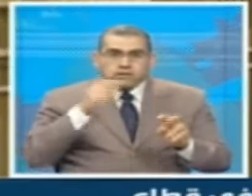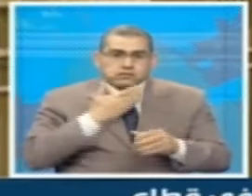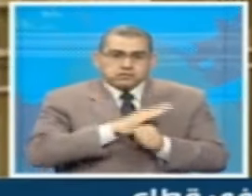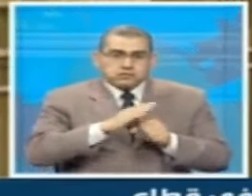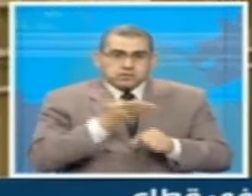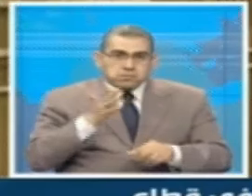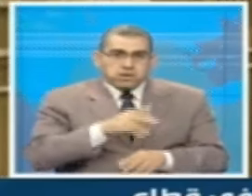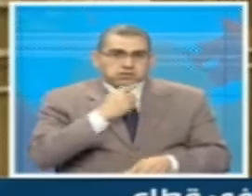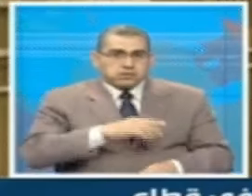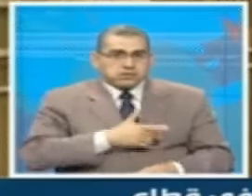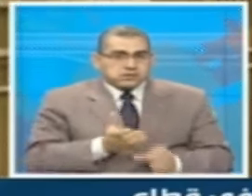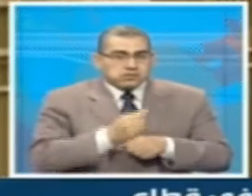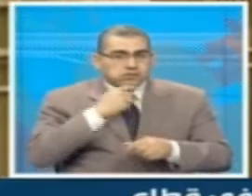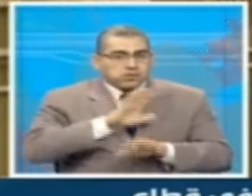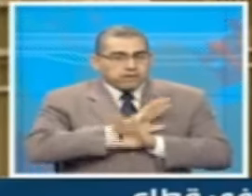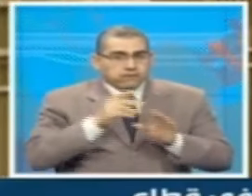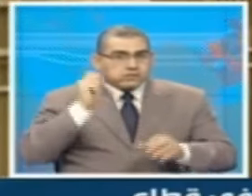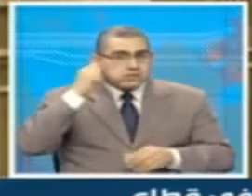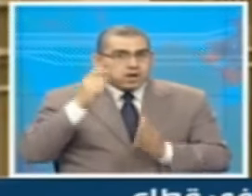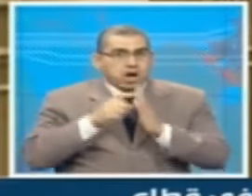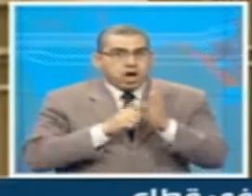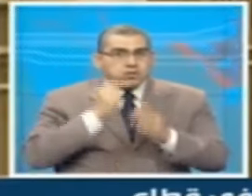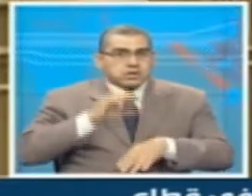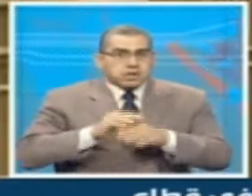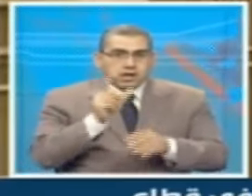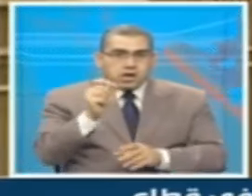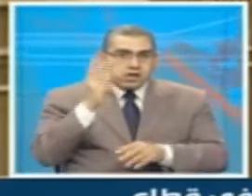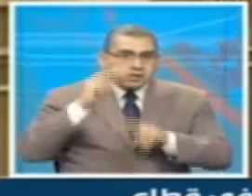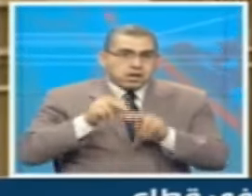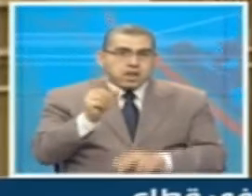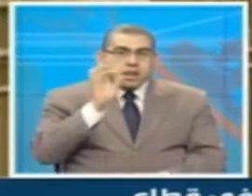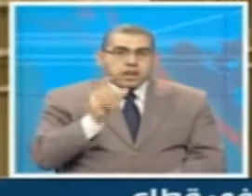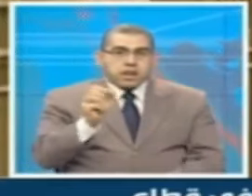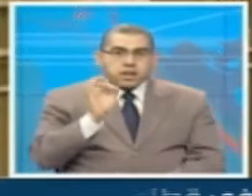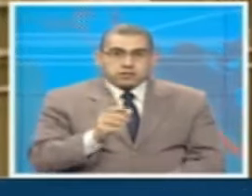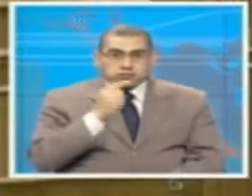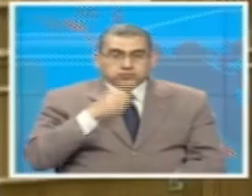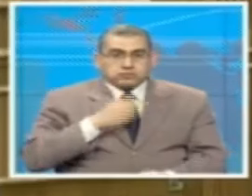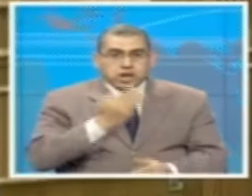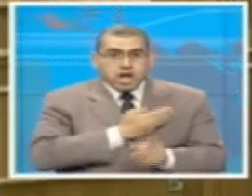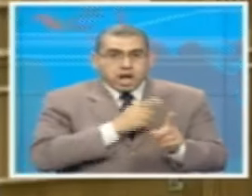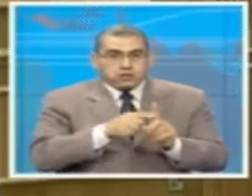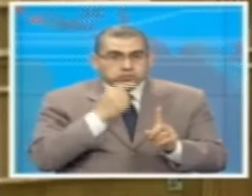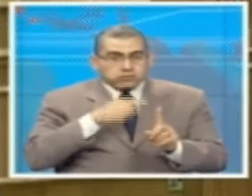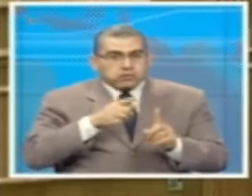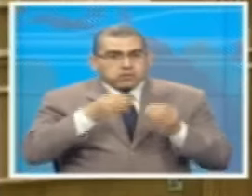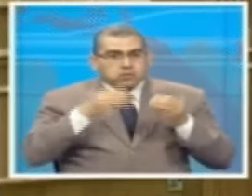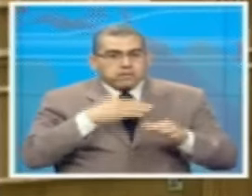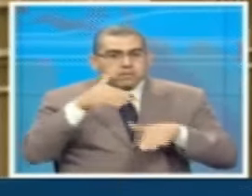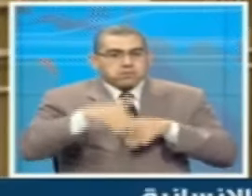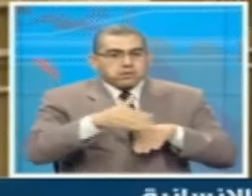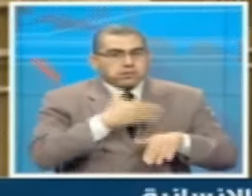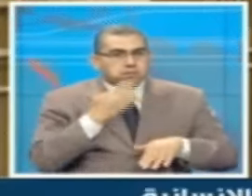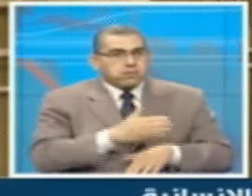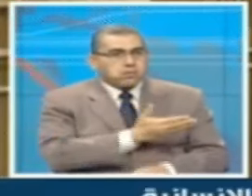والتجويع ومعاقبة من انتهك القانون الإنساني والدولي، واصفا قطاع غزة بأنه أصبح مقبرة